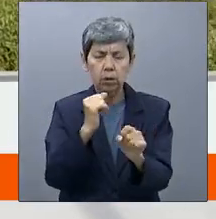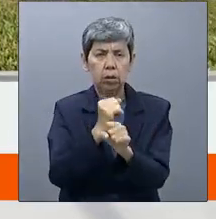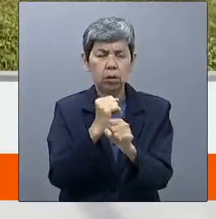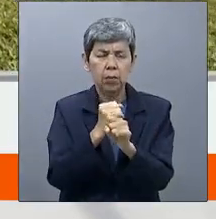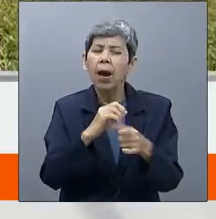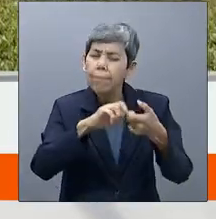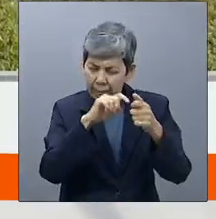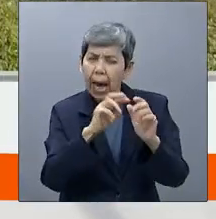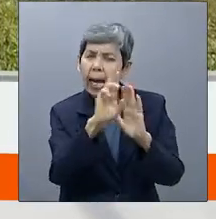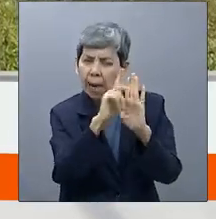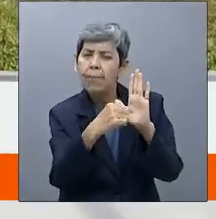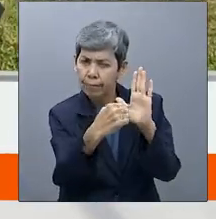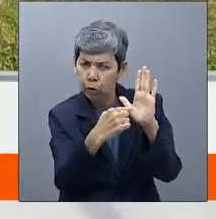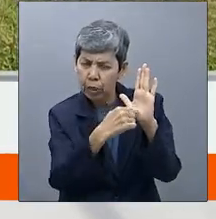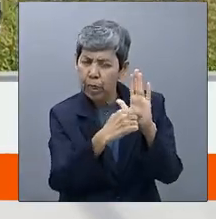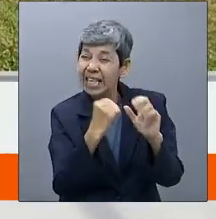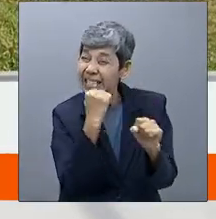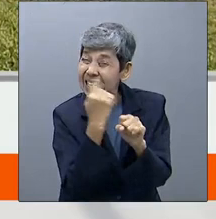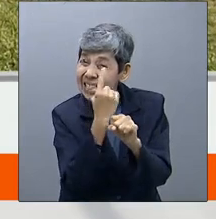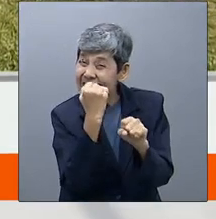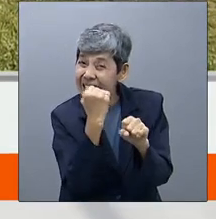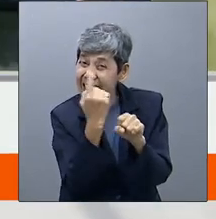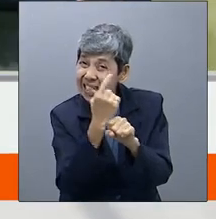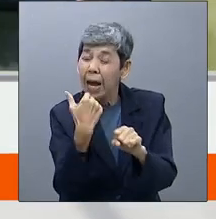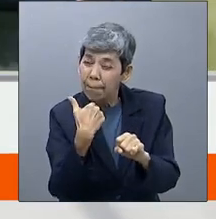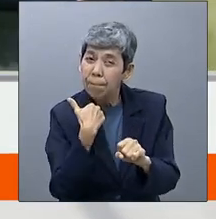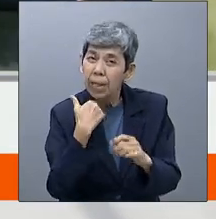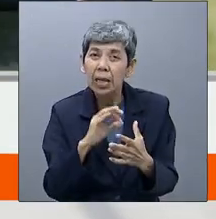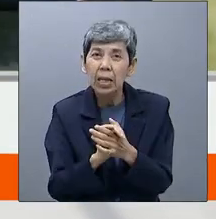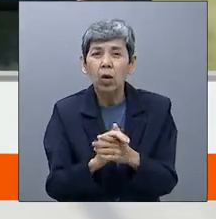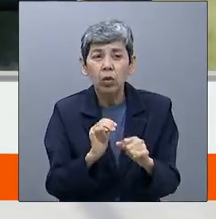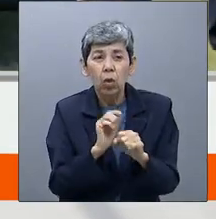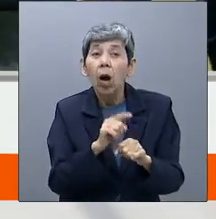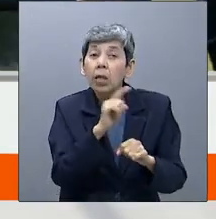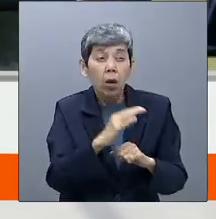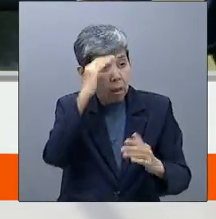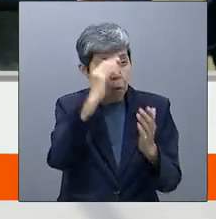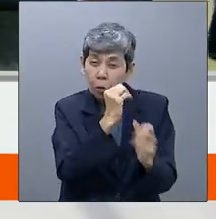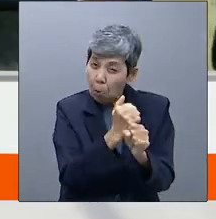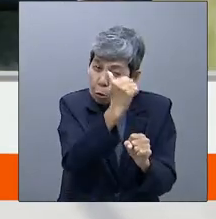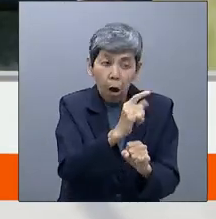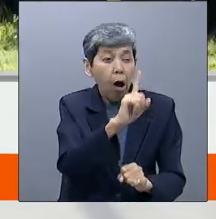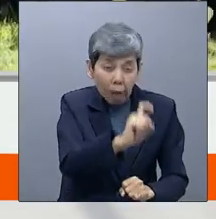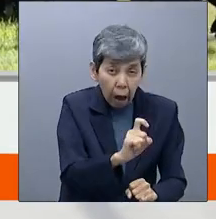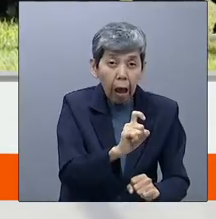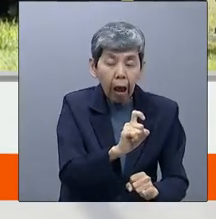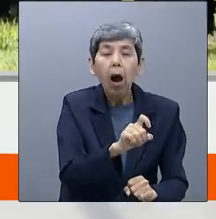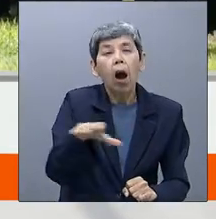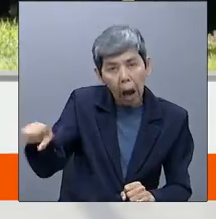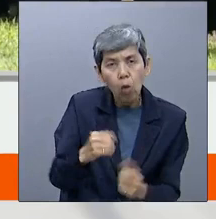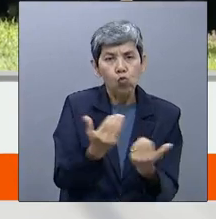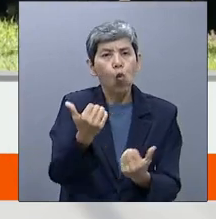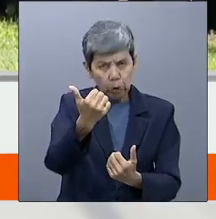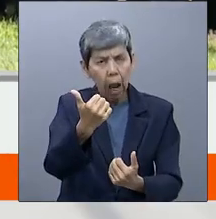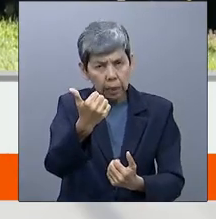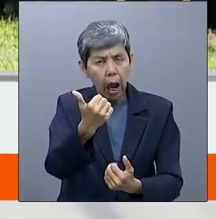านี้นะจะมีได้เฉพาะทายาทที่เสียชีวิตนะแล้วก็บุคคล